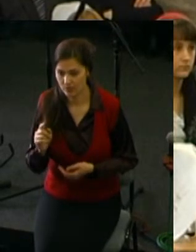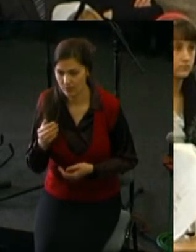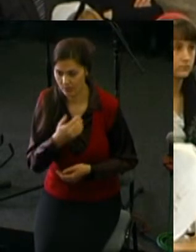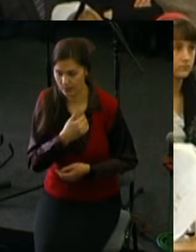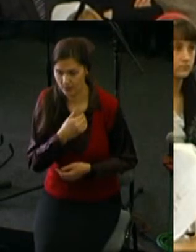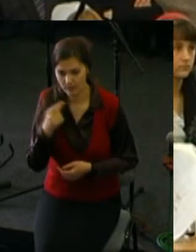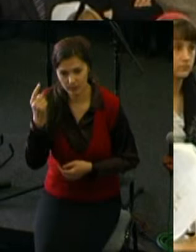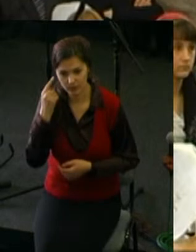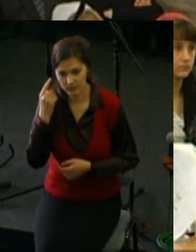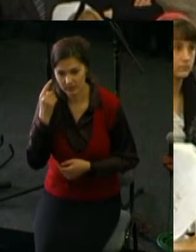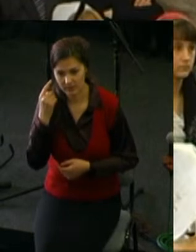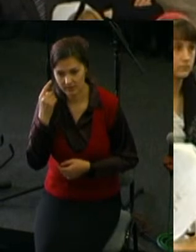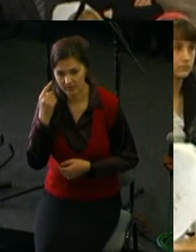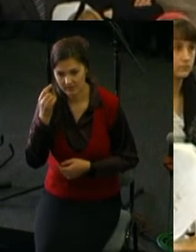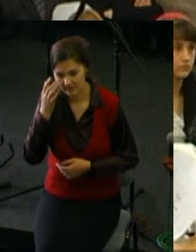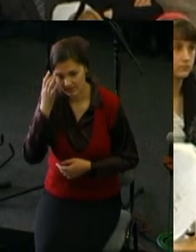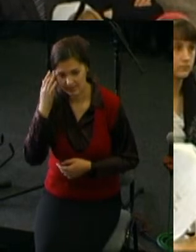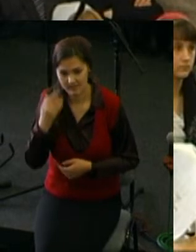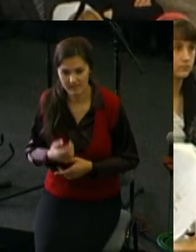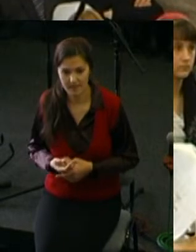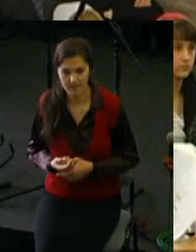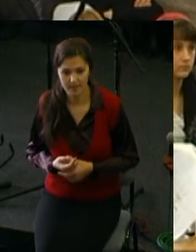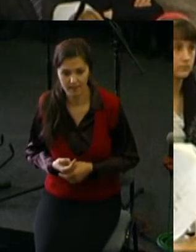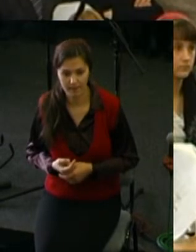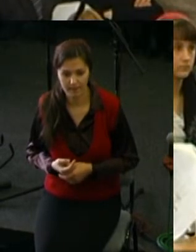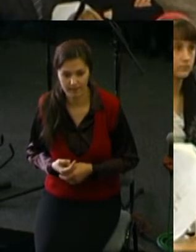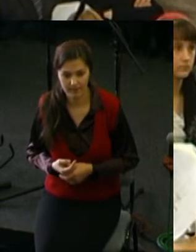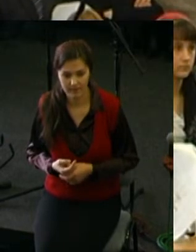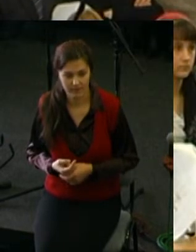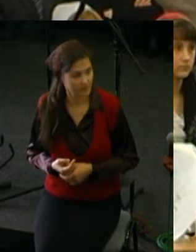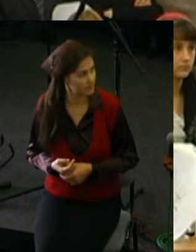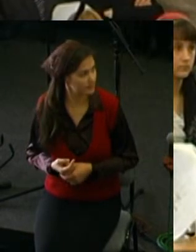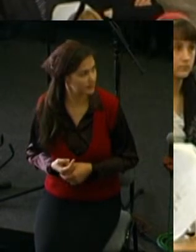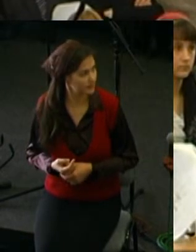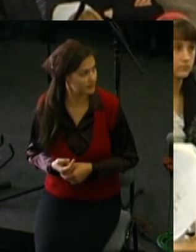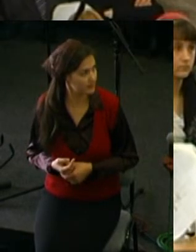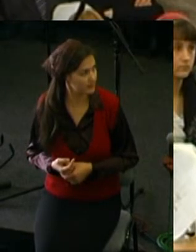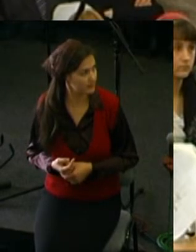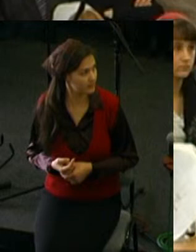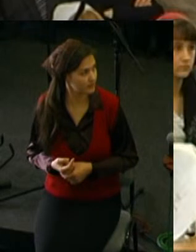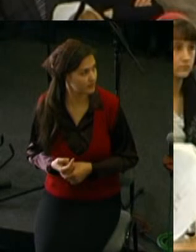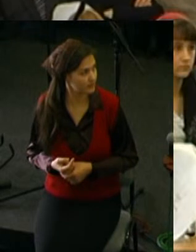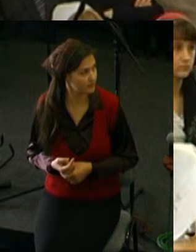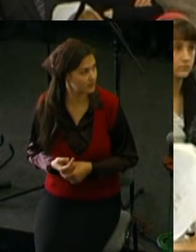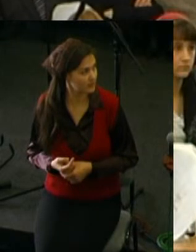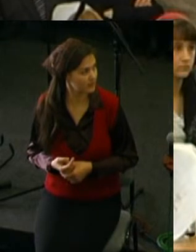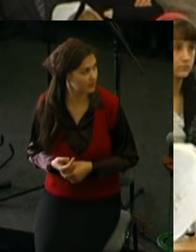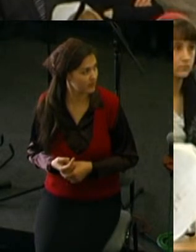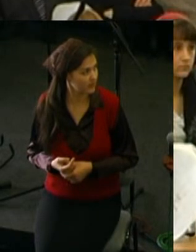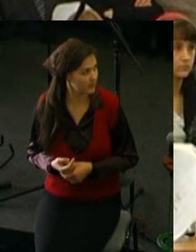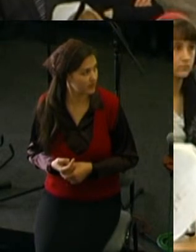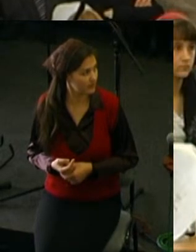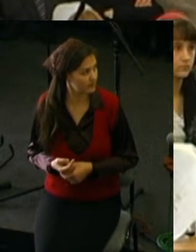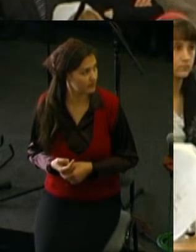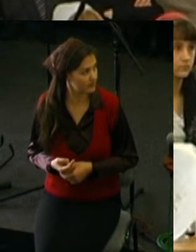Тобто це є істина не близько істини коли людина хоче щось почути Істина в тому